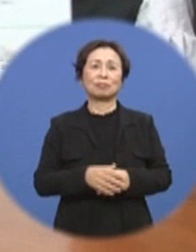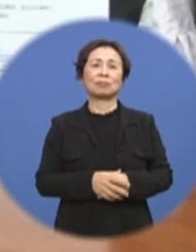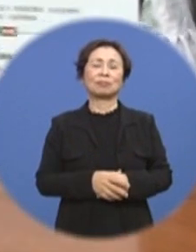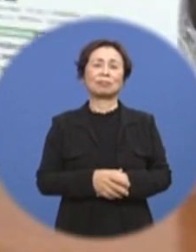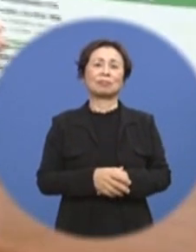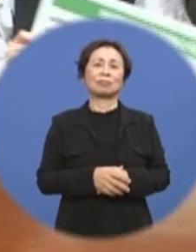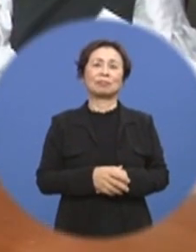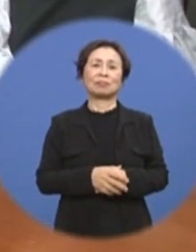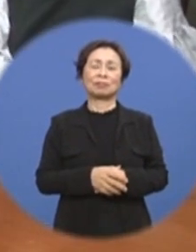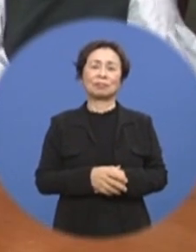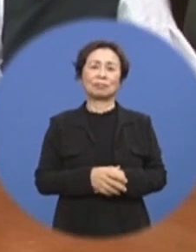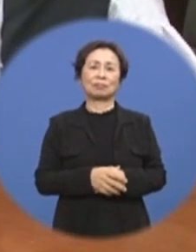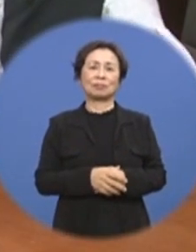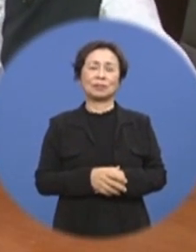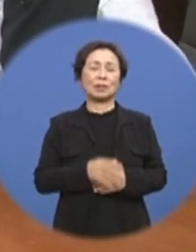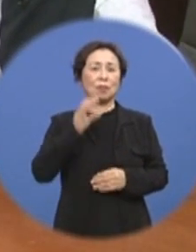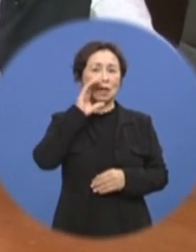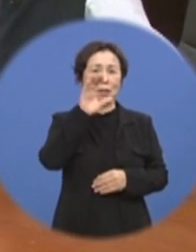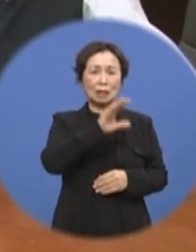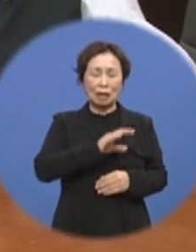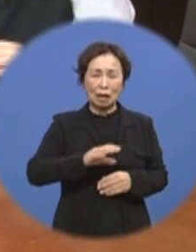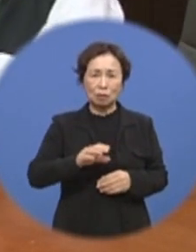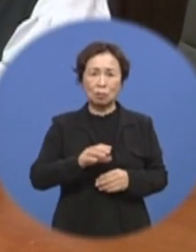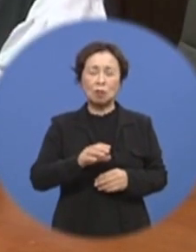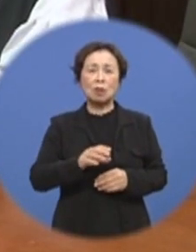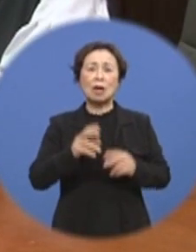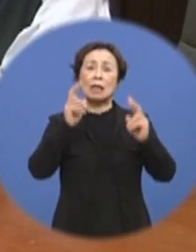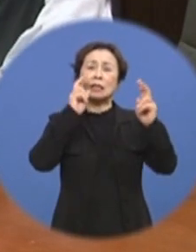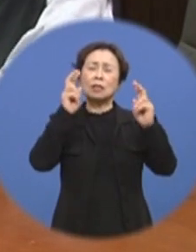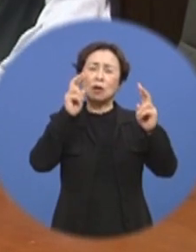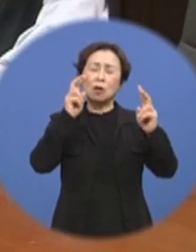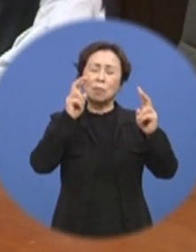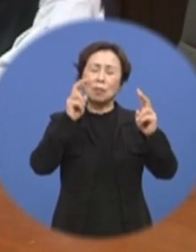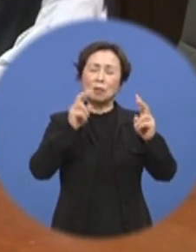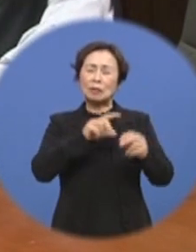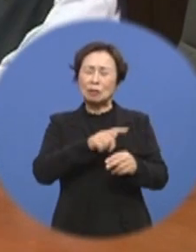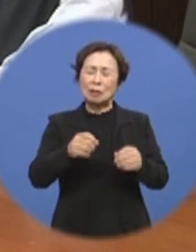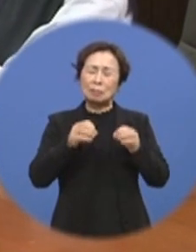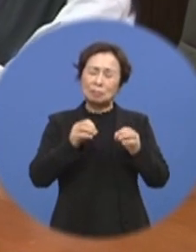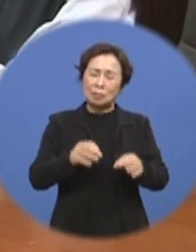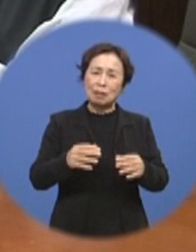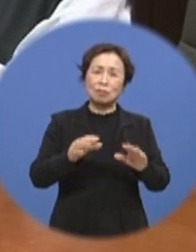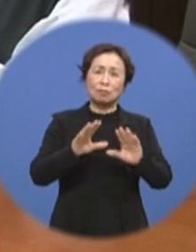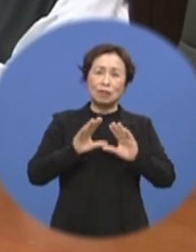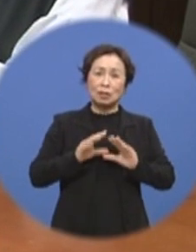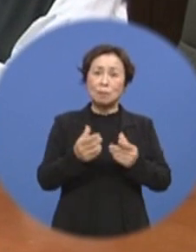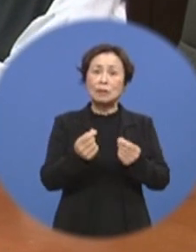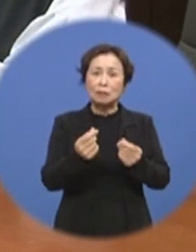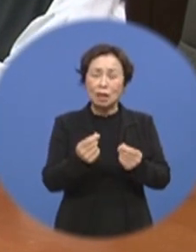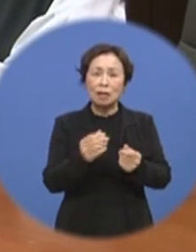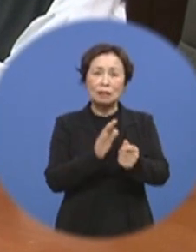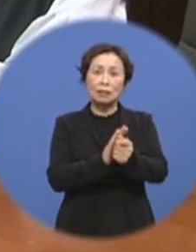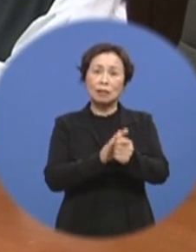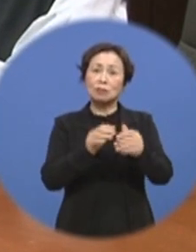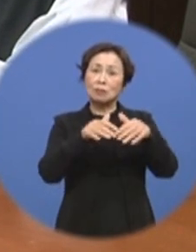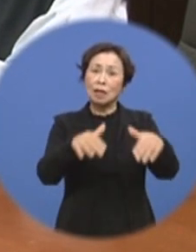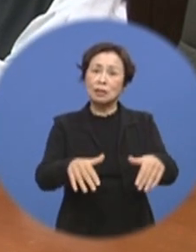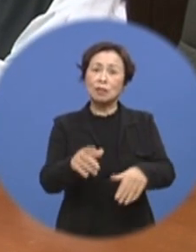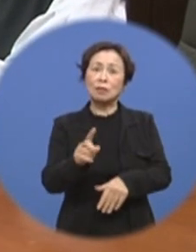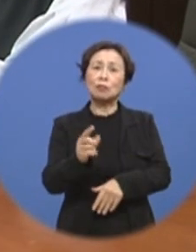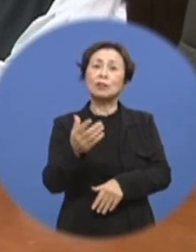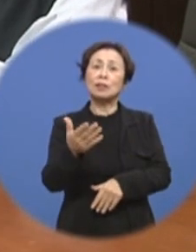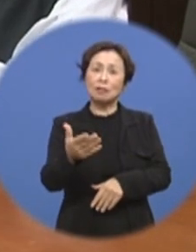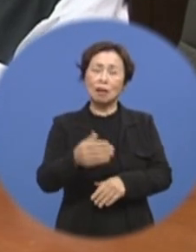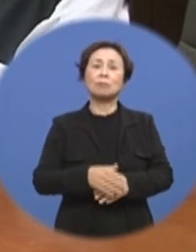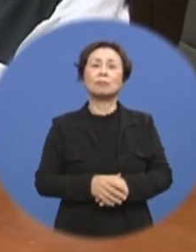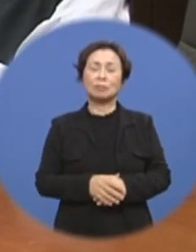それから県内企業も菊花イメージを受けたようですが支援する取り組みそうですねあのペット中小企業